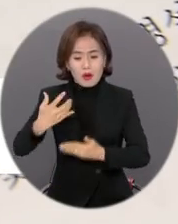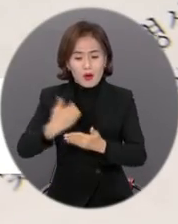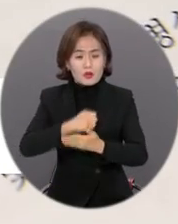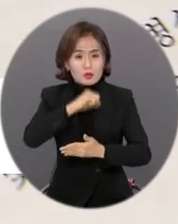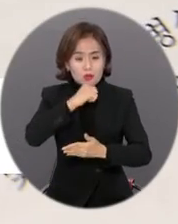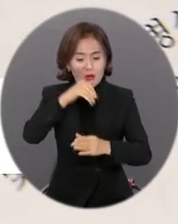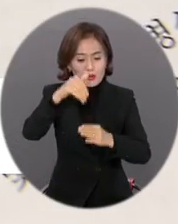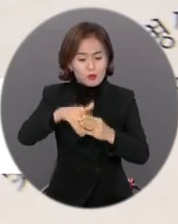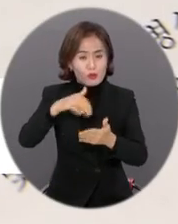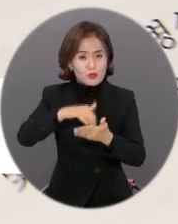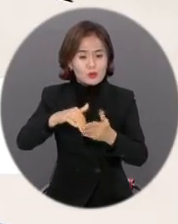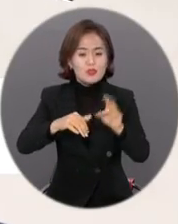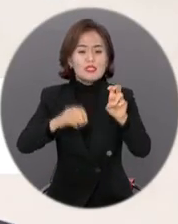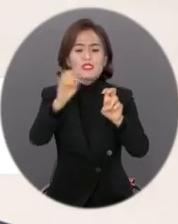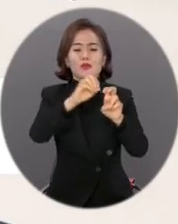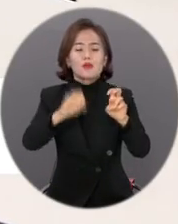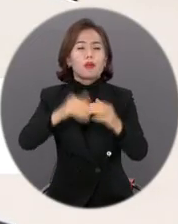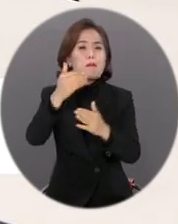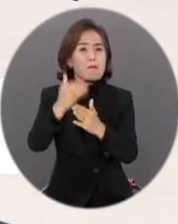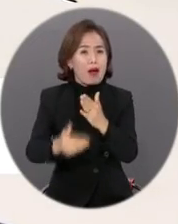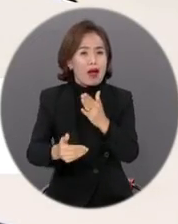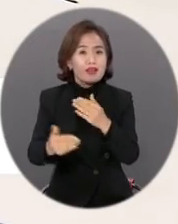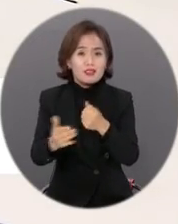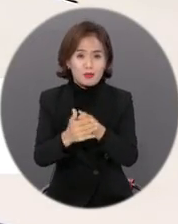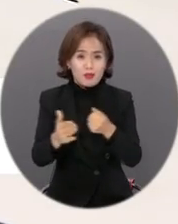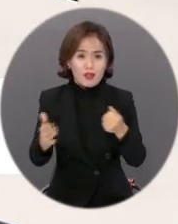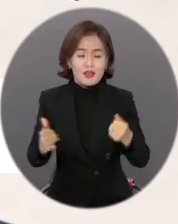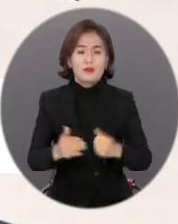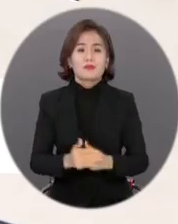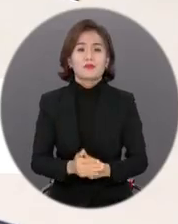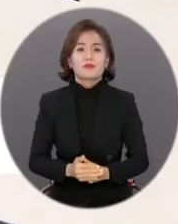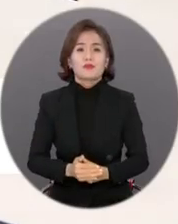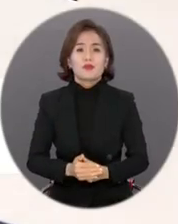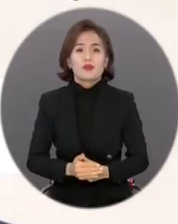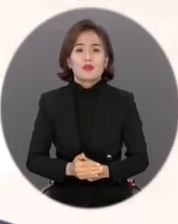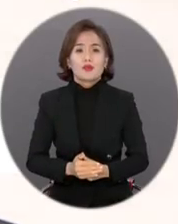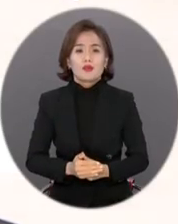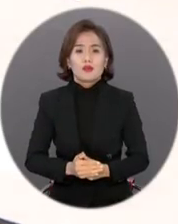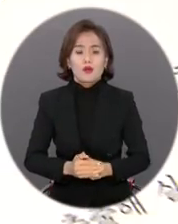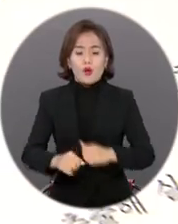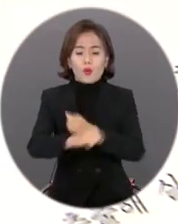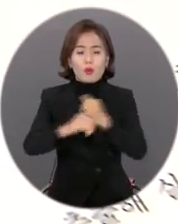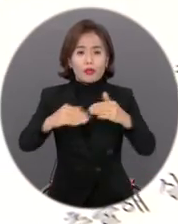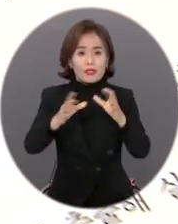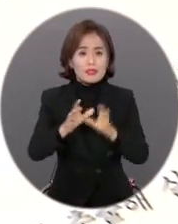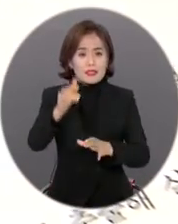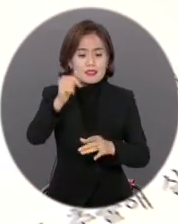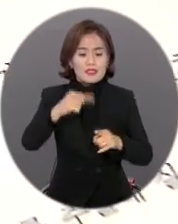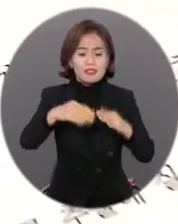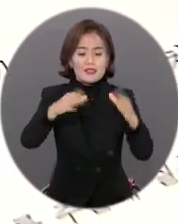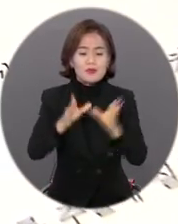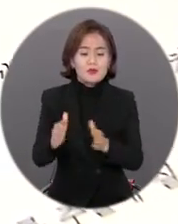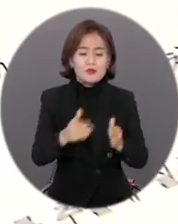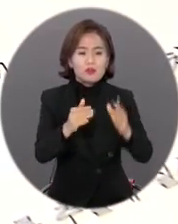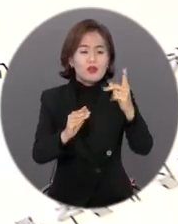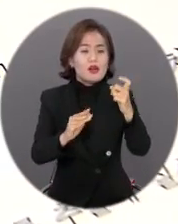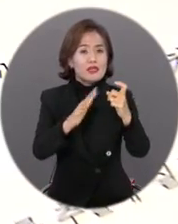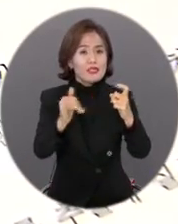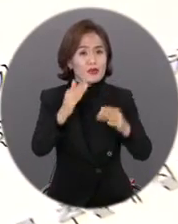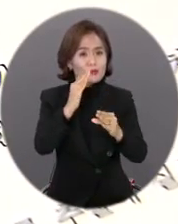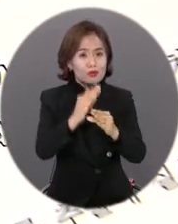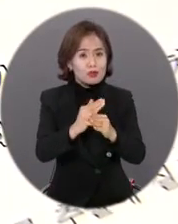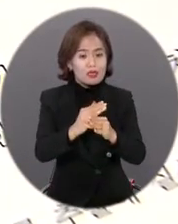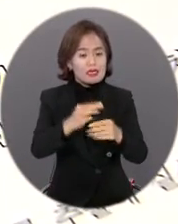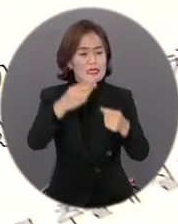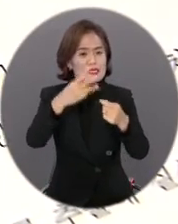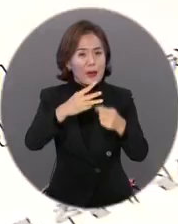점수와 득표수에서 20%를 감산하기 때문입니다. 광역단체장은 민주당 소속 시도지사 11명 중